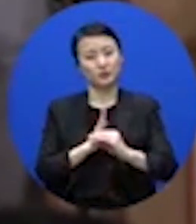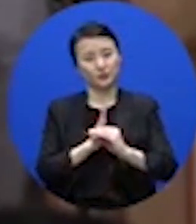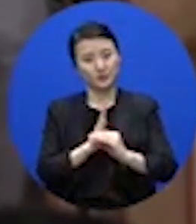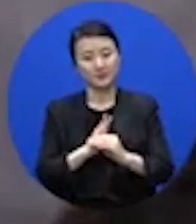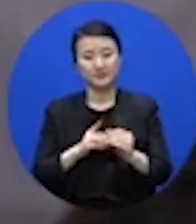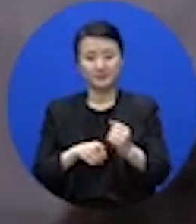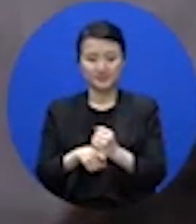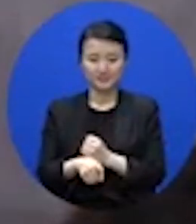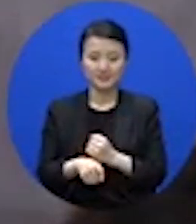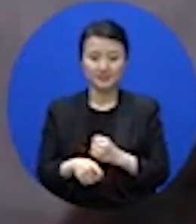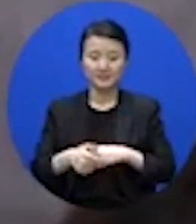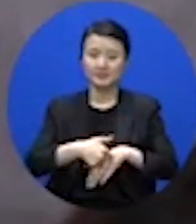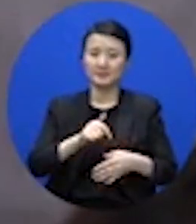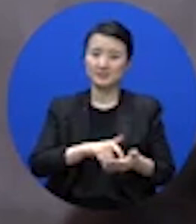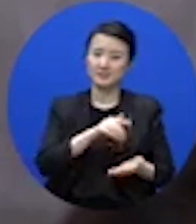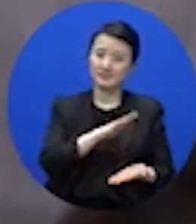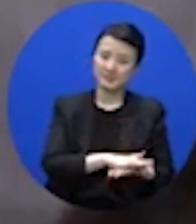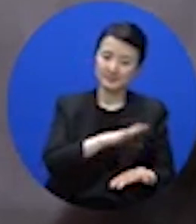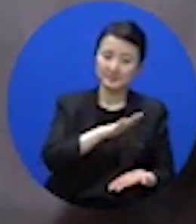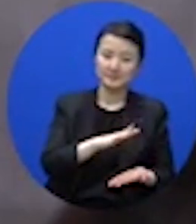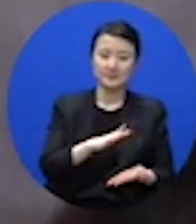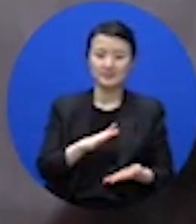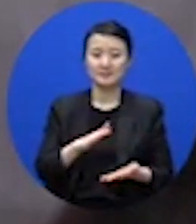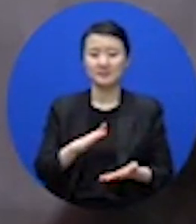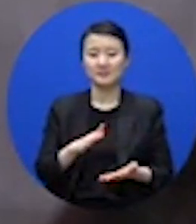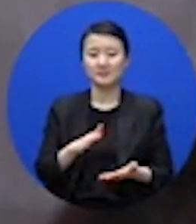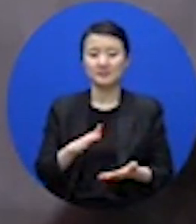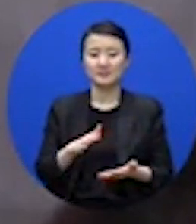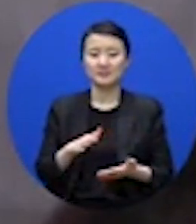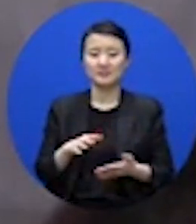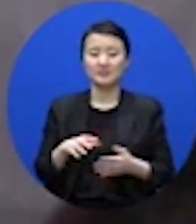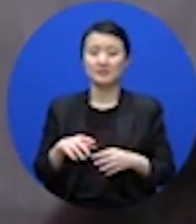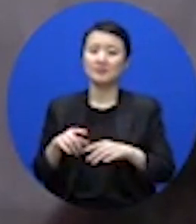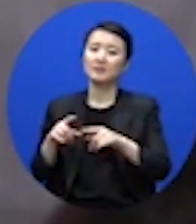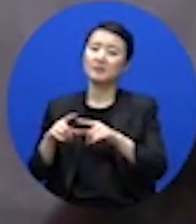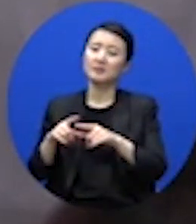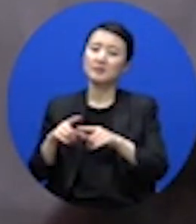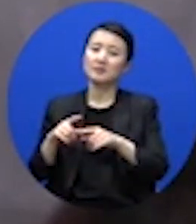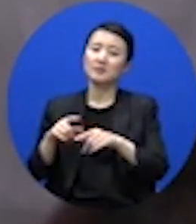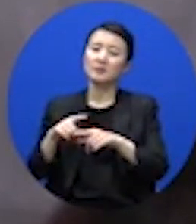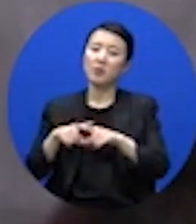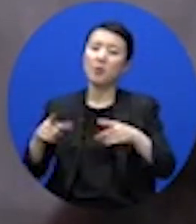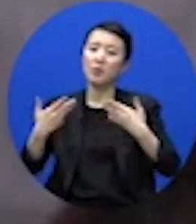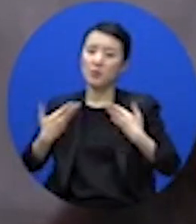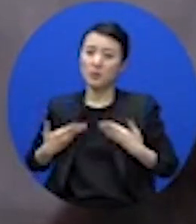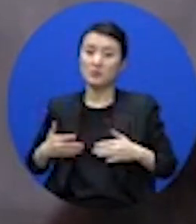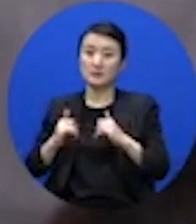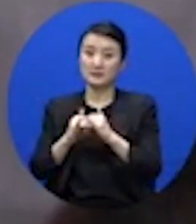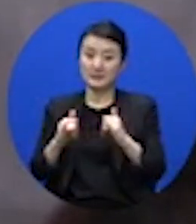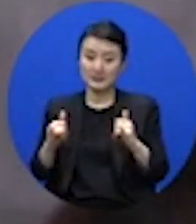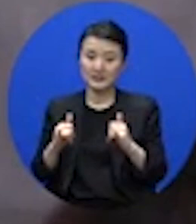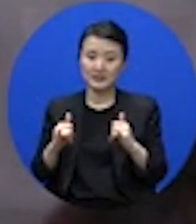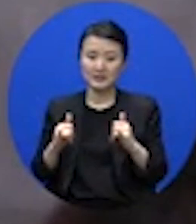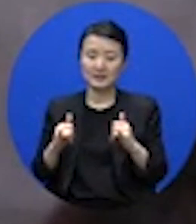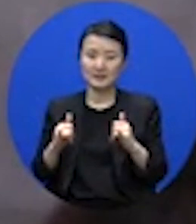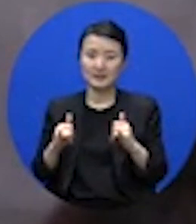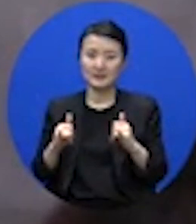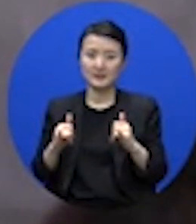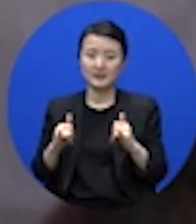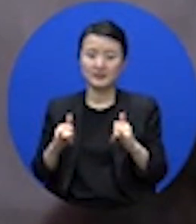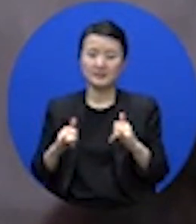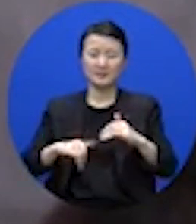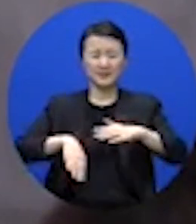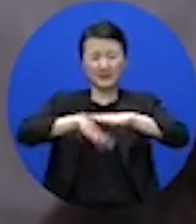그냥 열정적인 사람과 굉장히 승화된 사람이 다 먹고